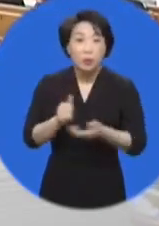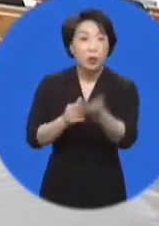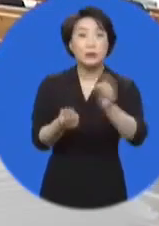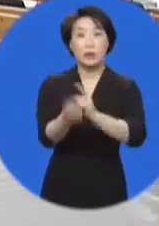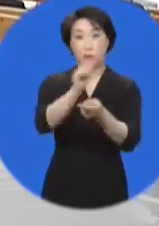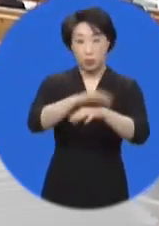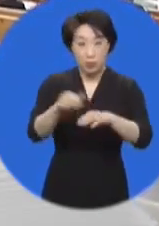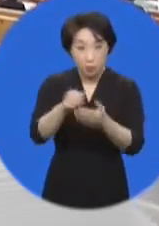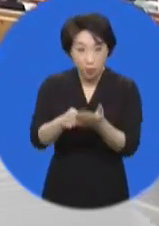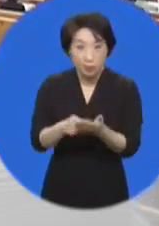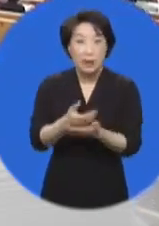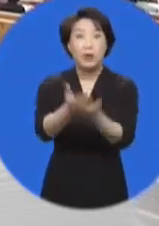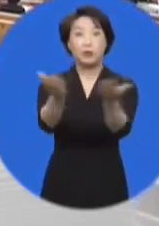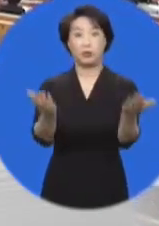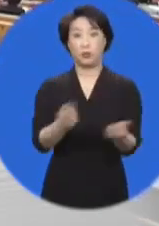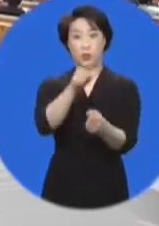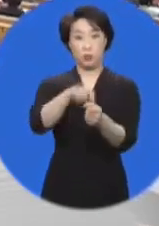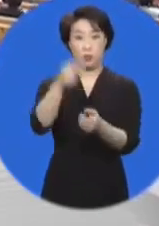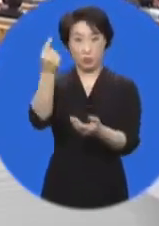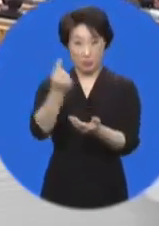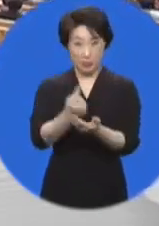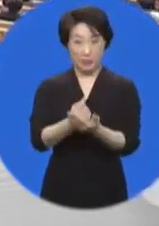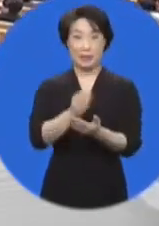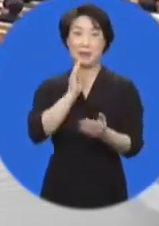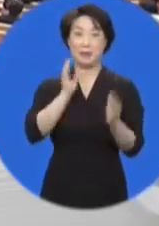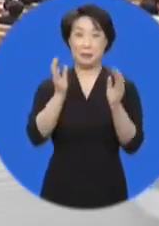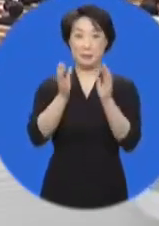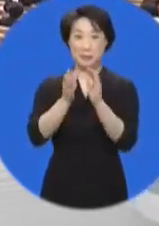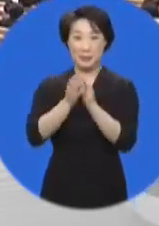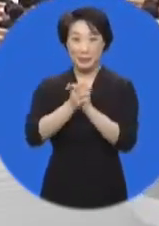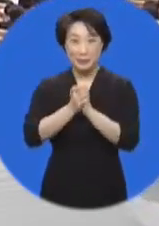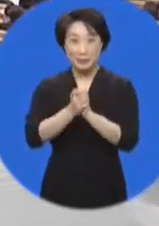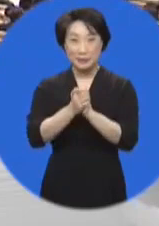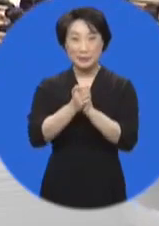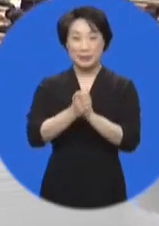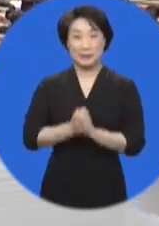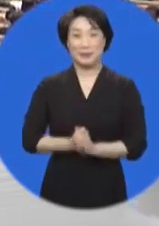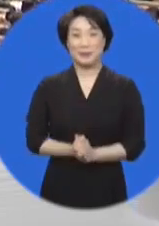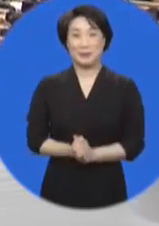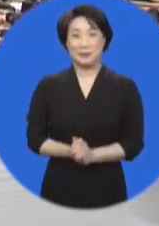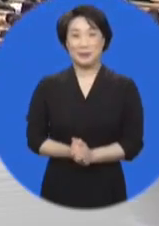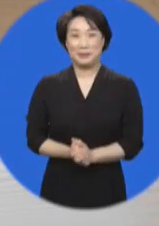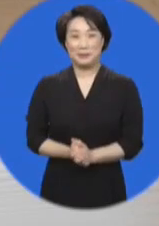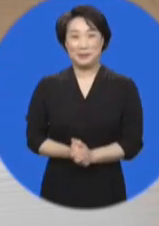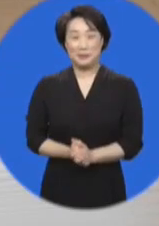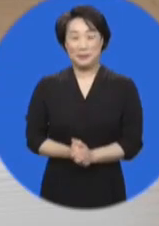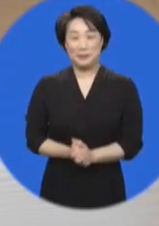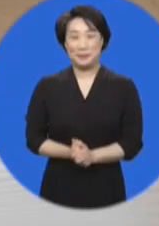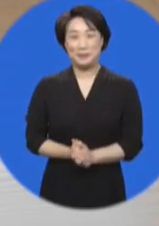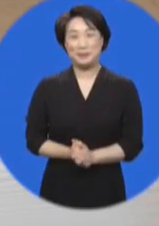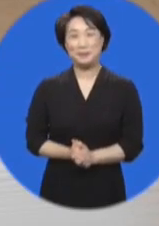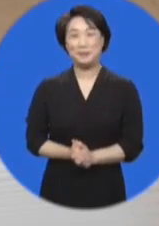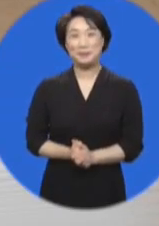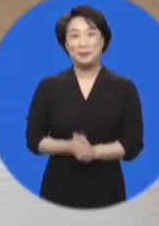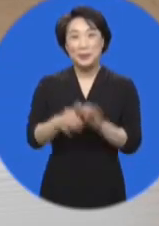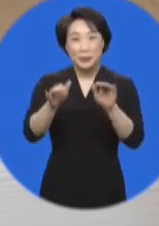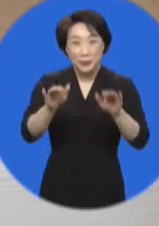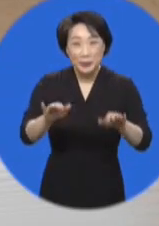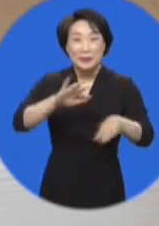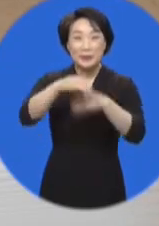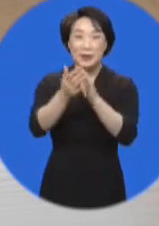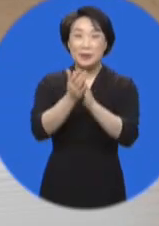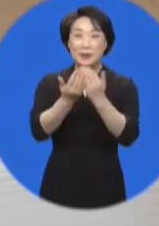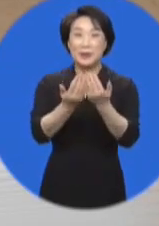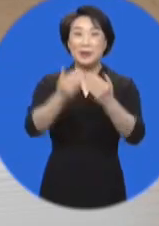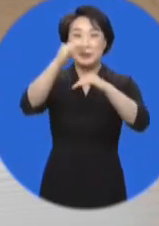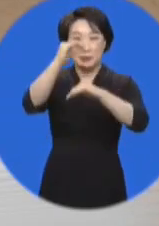주려 함이니라. 아멘. 아멘. 오늘은 본문의 말씀을